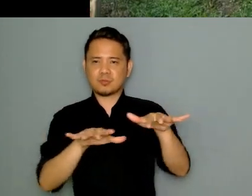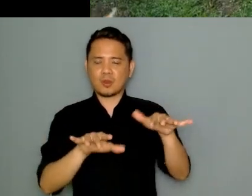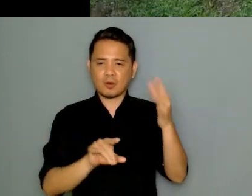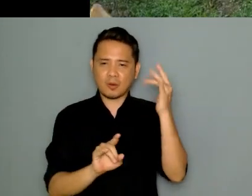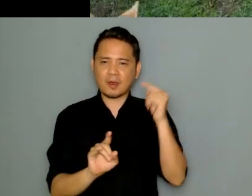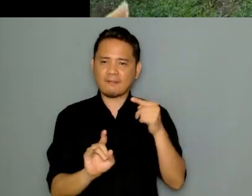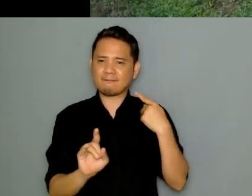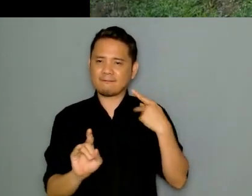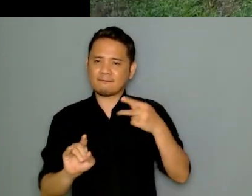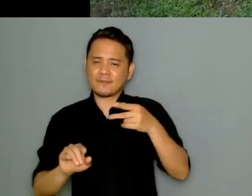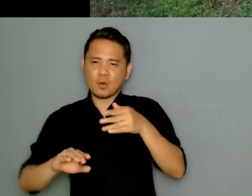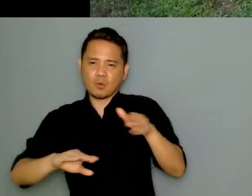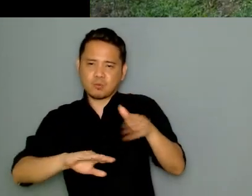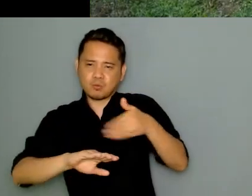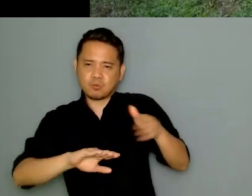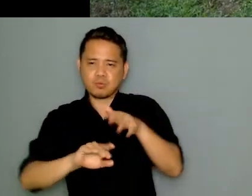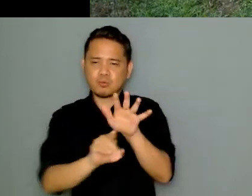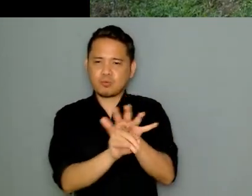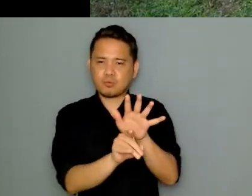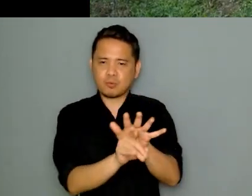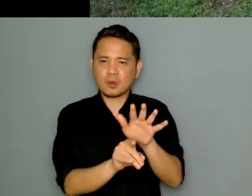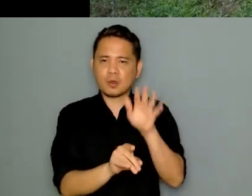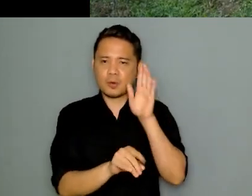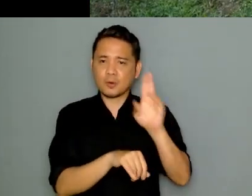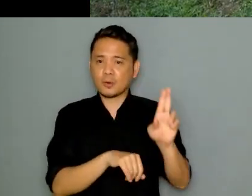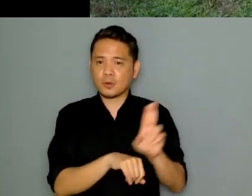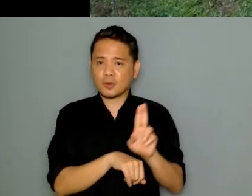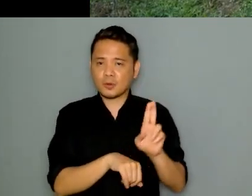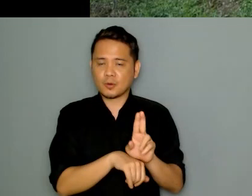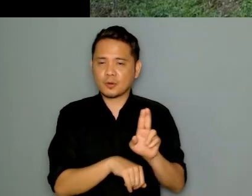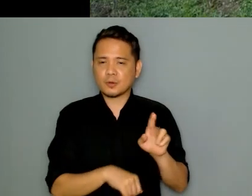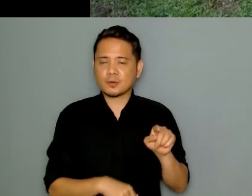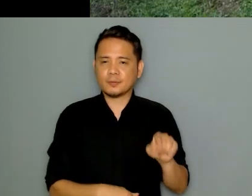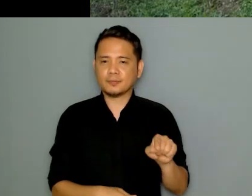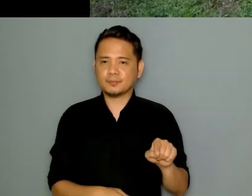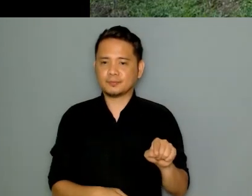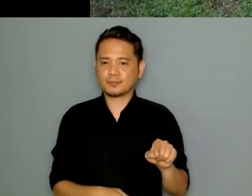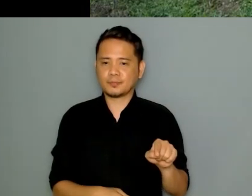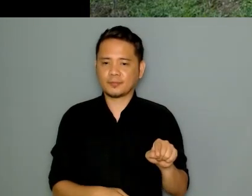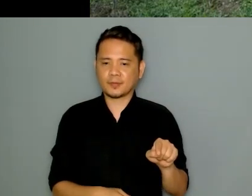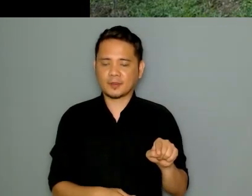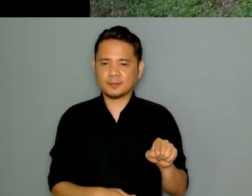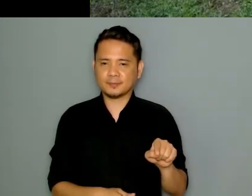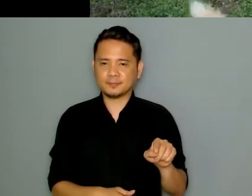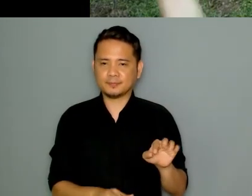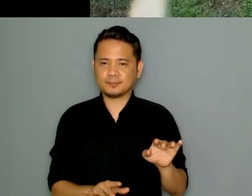mga inihaw, kaya ilalagay mo siya sa isang